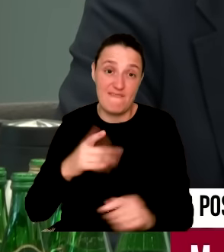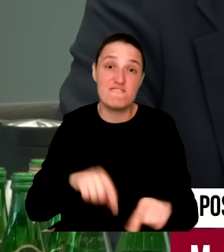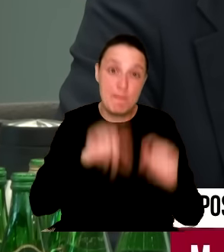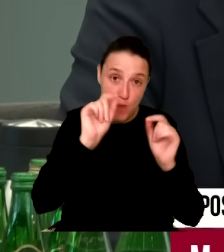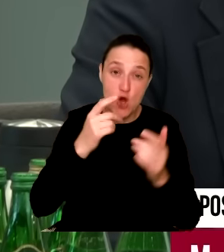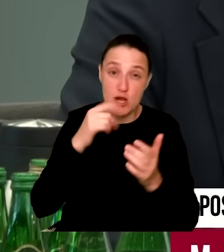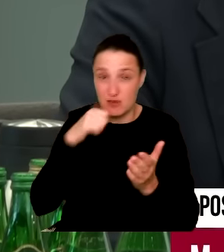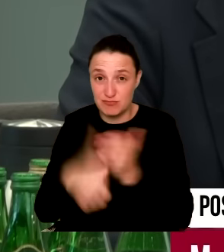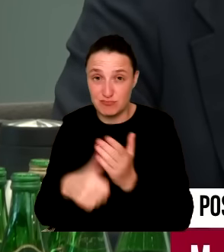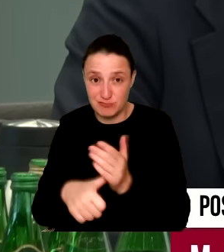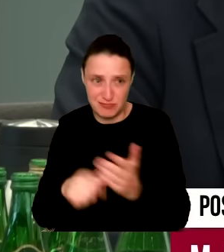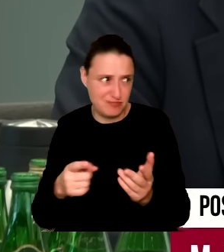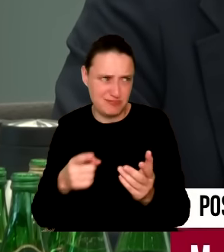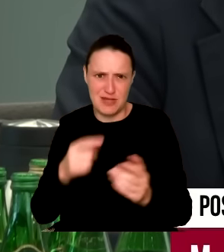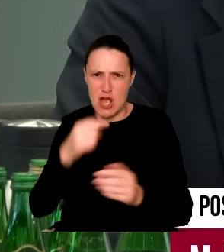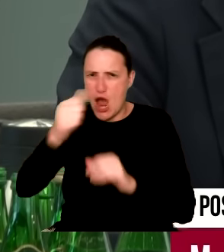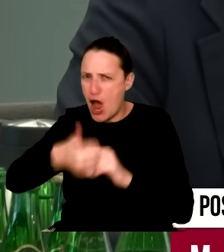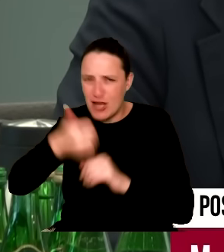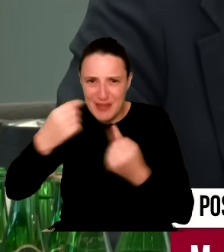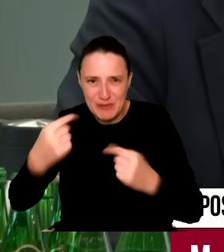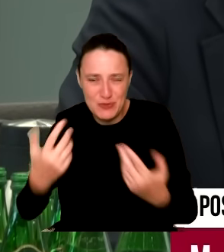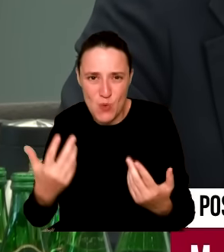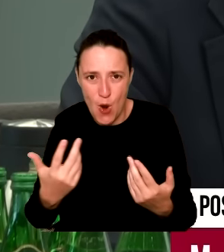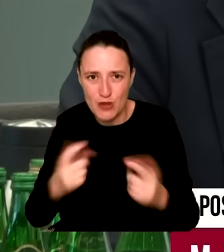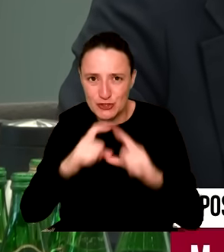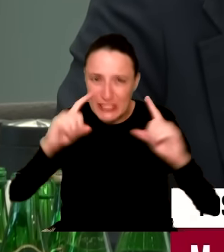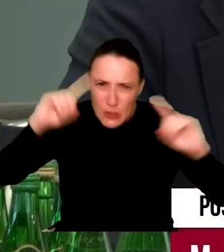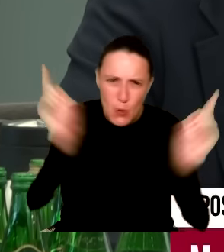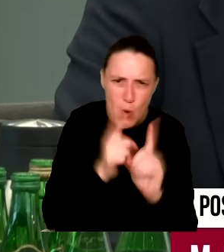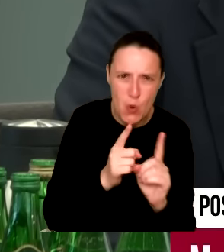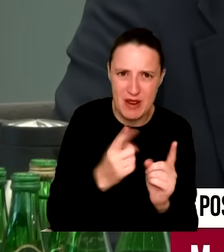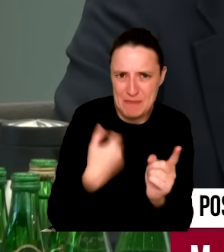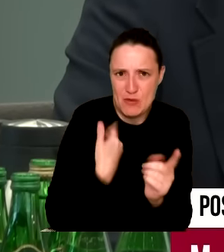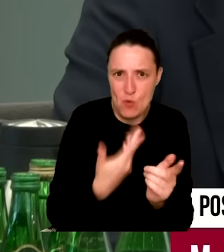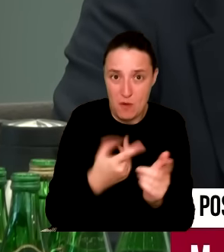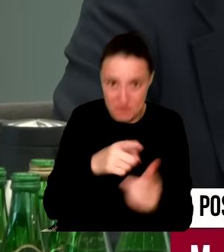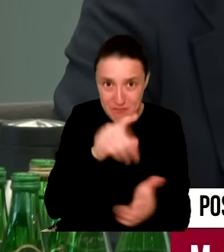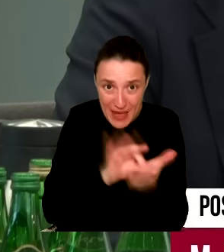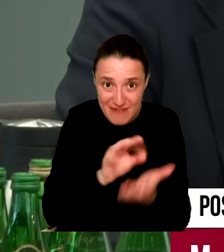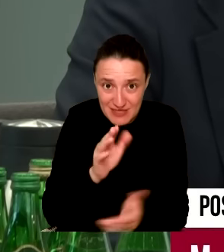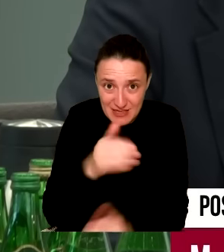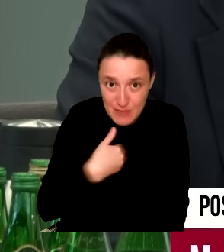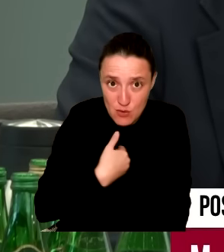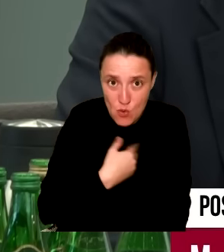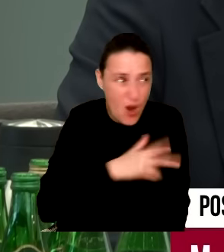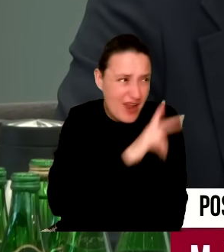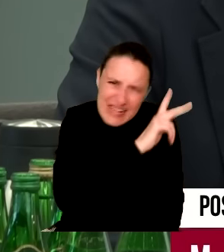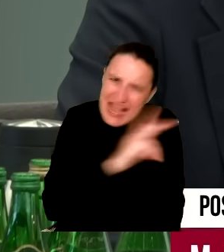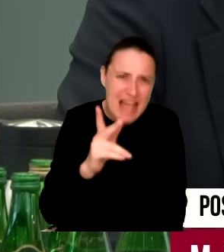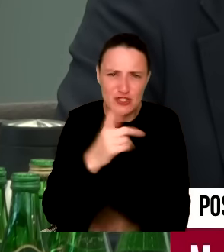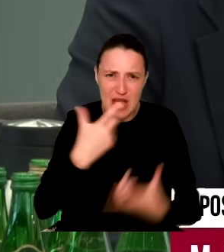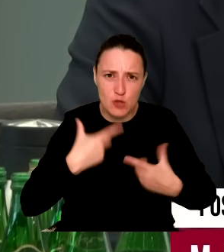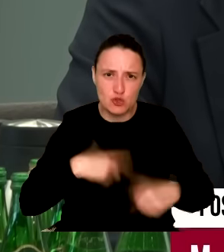czas był dużo dużo krótszy Czy był pan premier pewny że do każdego wyborcy dotrze